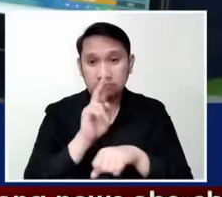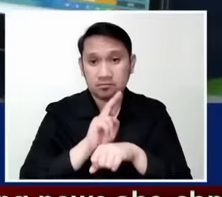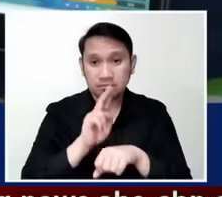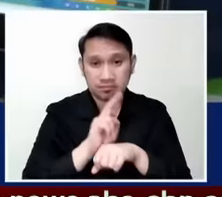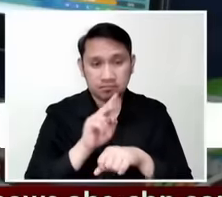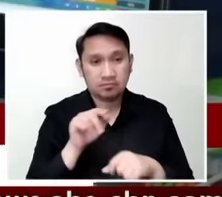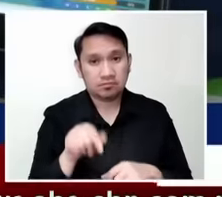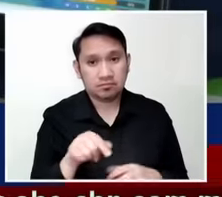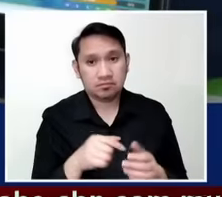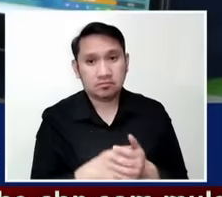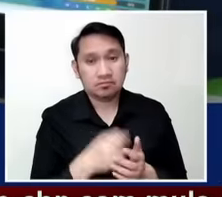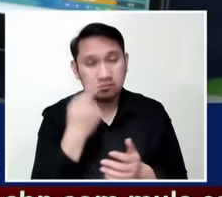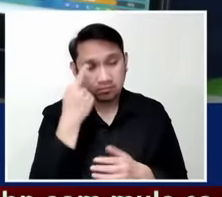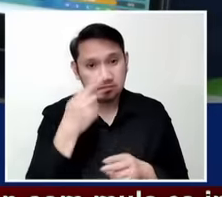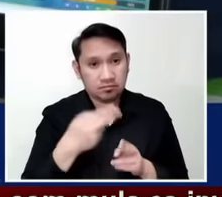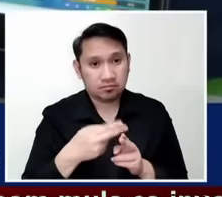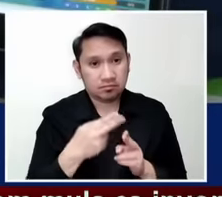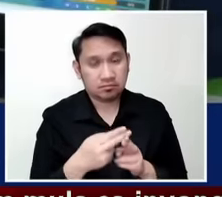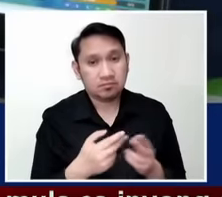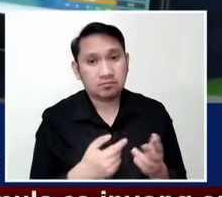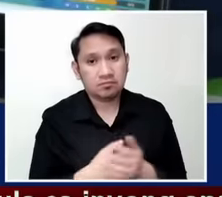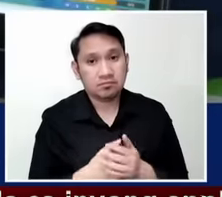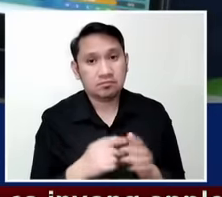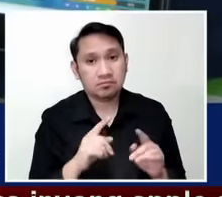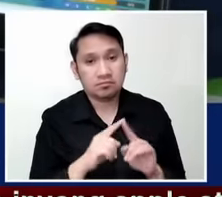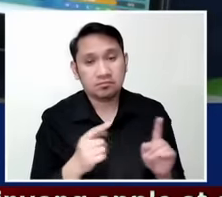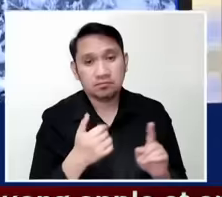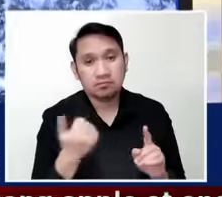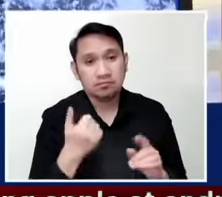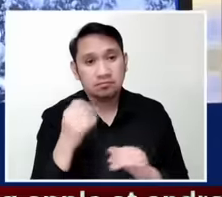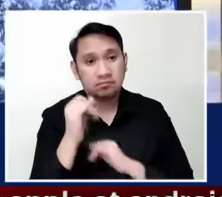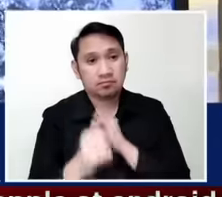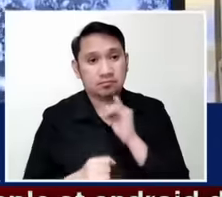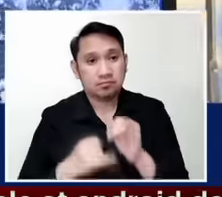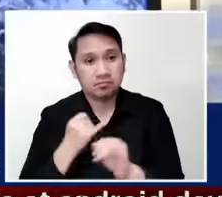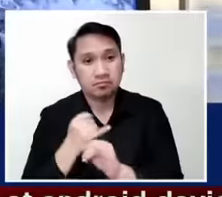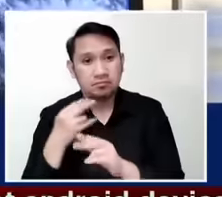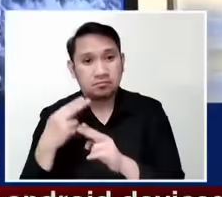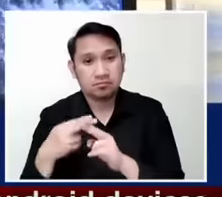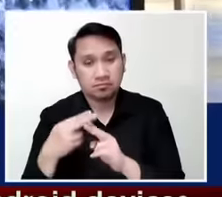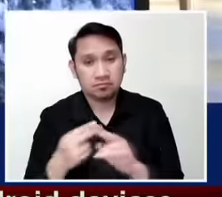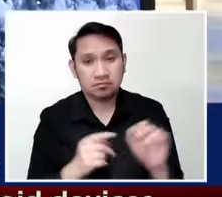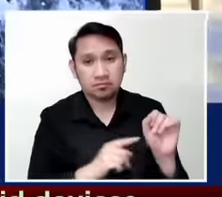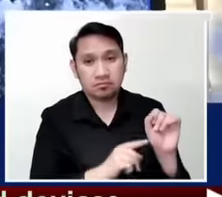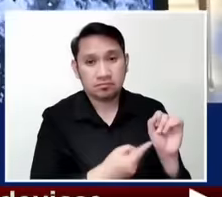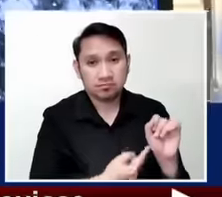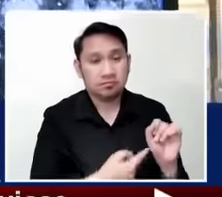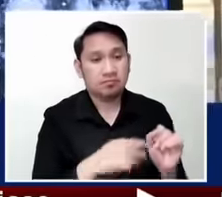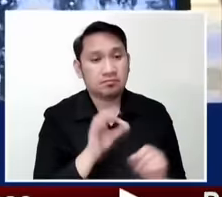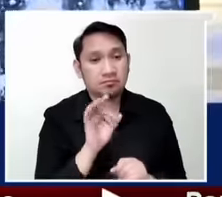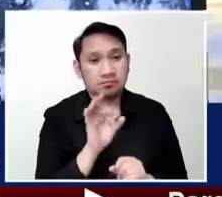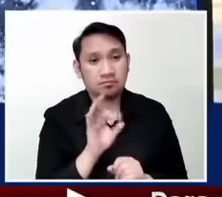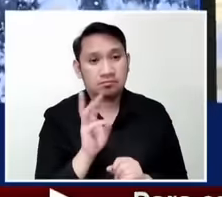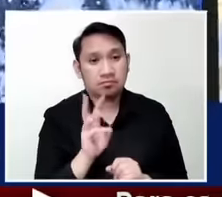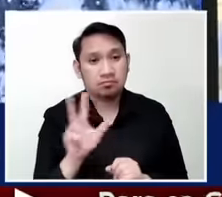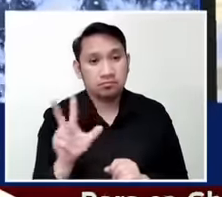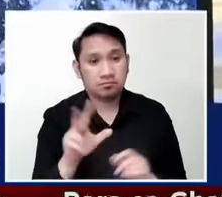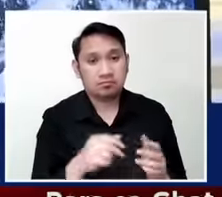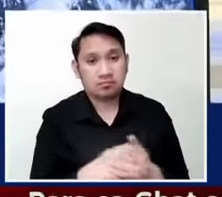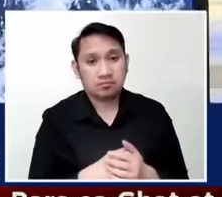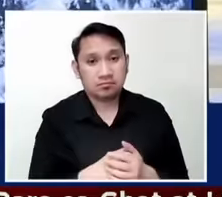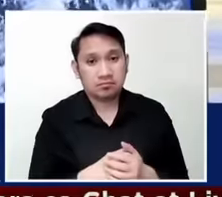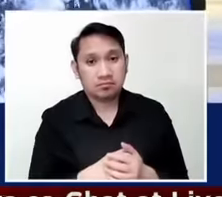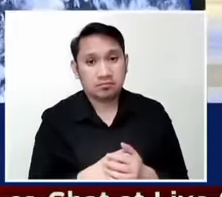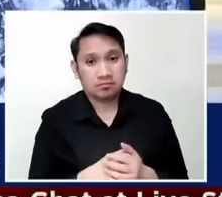local names para sa mga bagyo bukod pa sa international name. Pinasimulan ito noong 1963 ng Weather